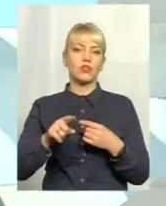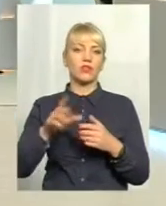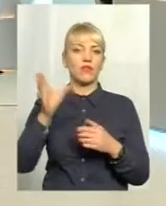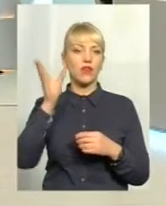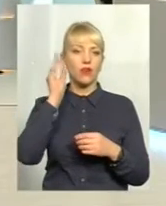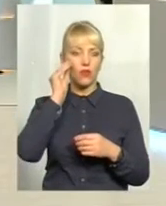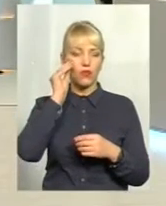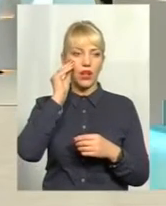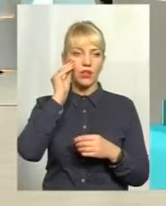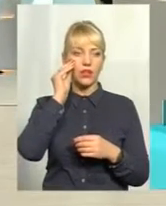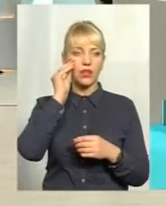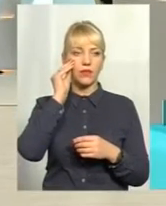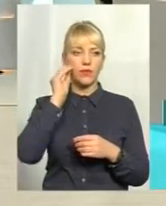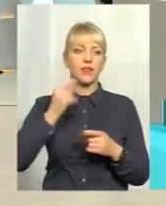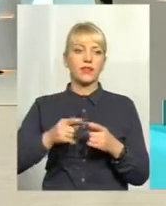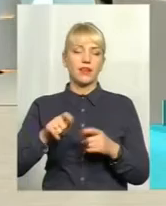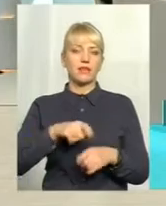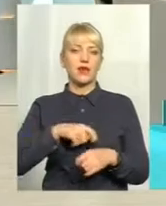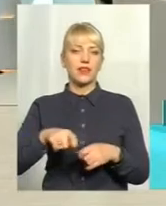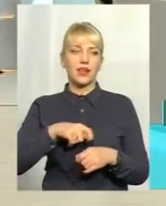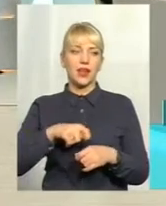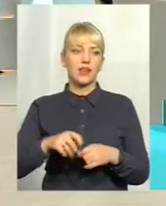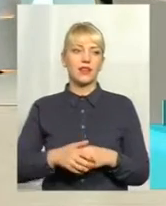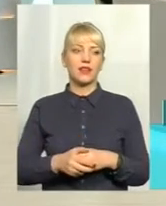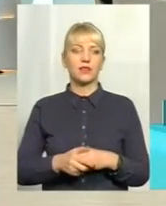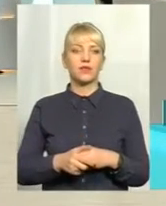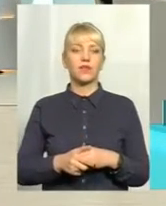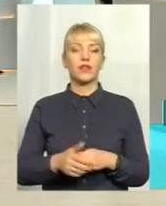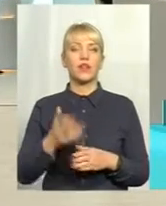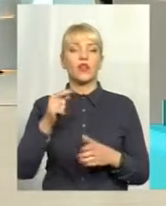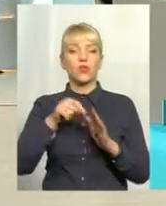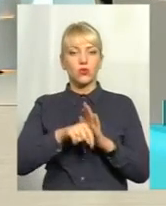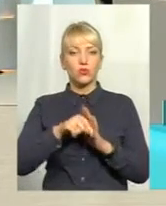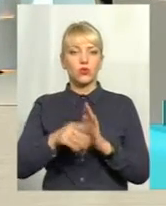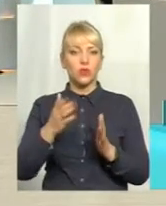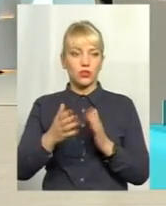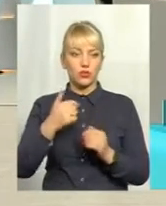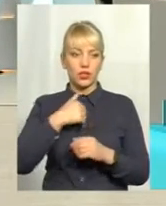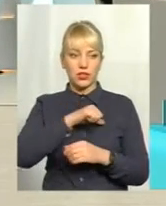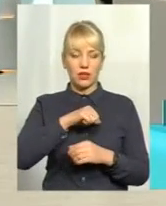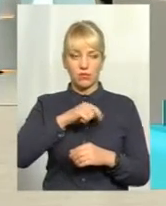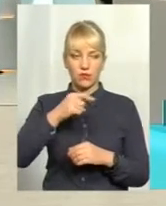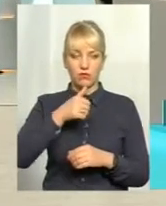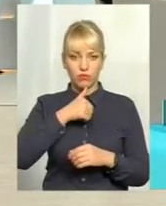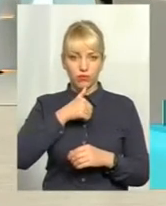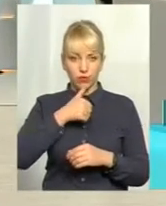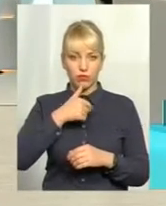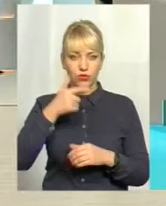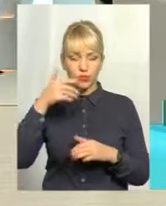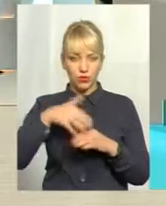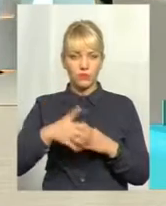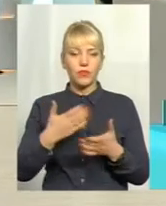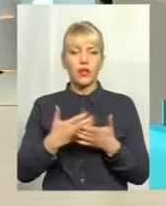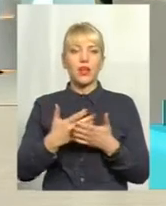порахувати її до тих матеріальних, до тої матеріальної шкоди. Якщо я спробую сам зрозуміти для глядачів, якщо там